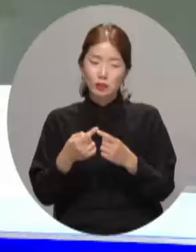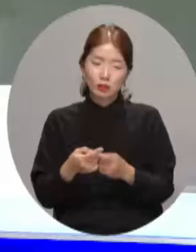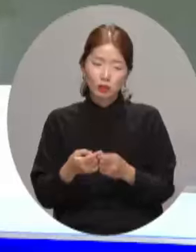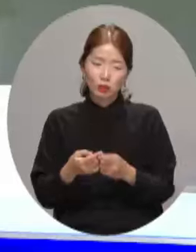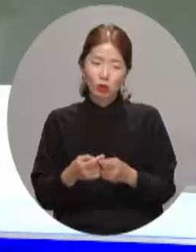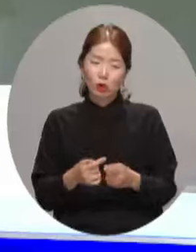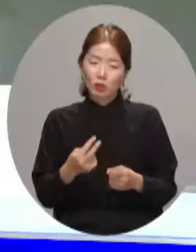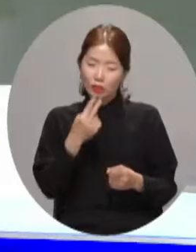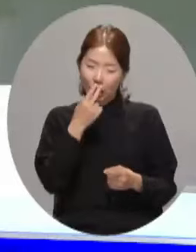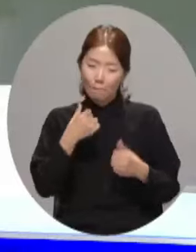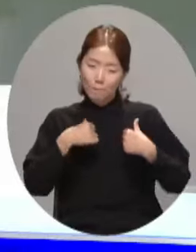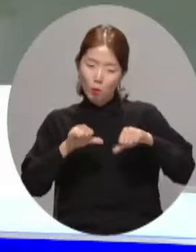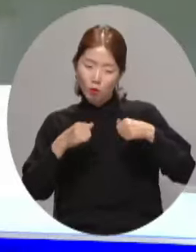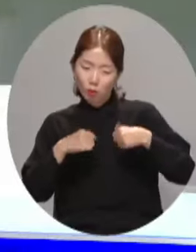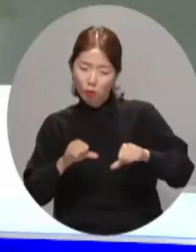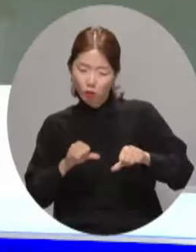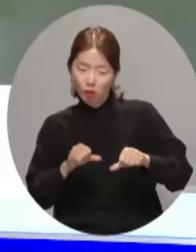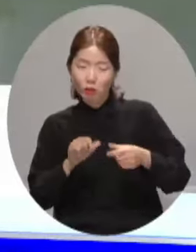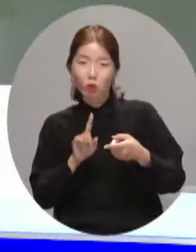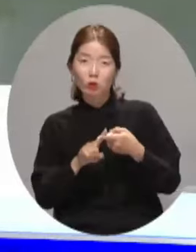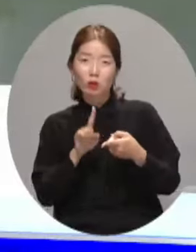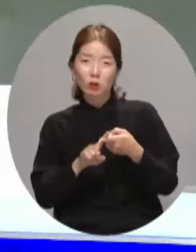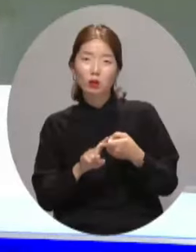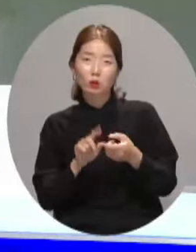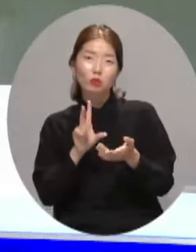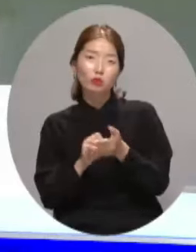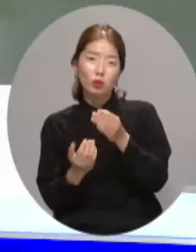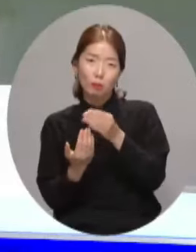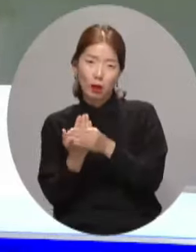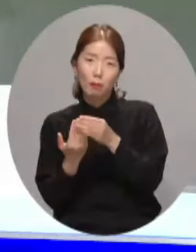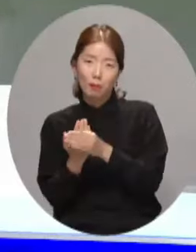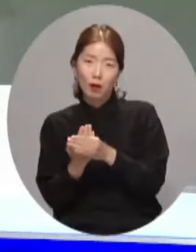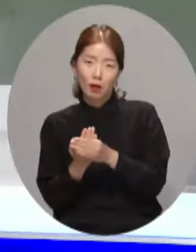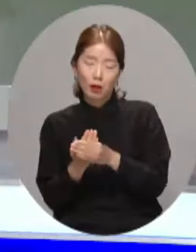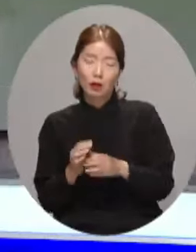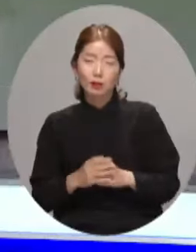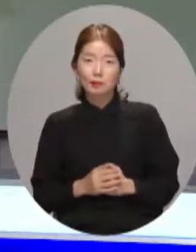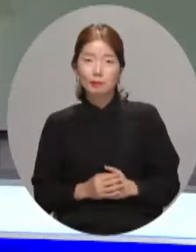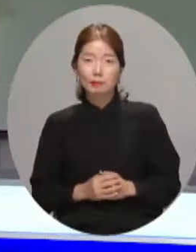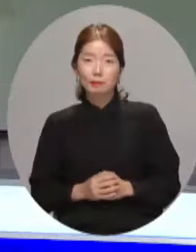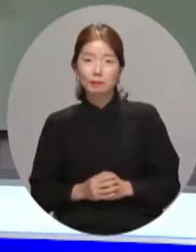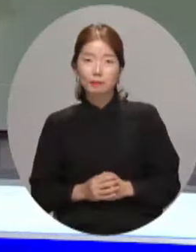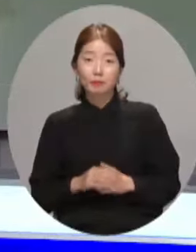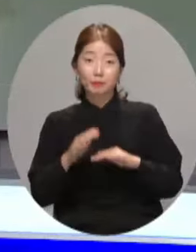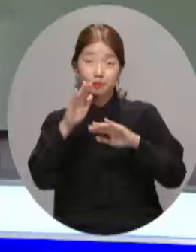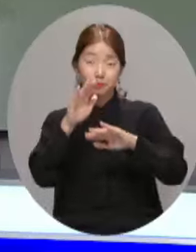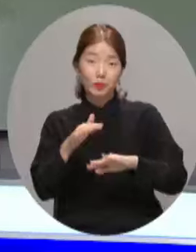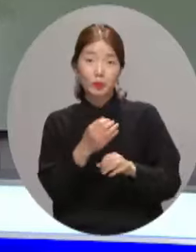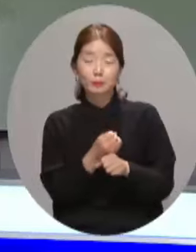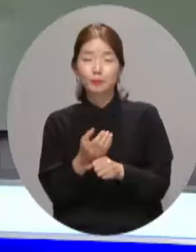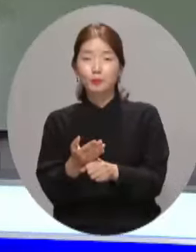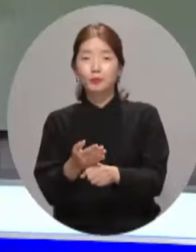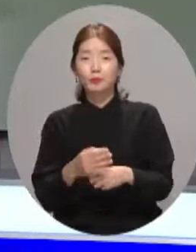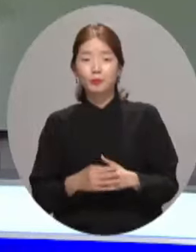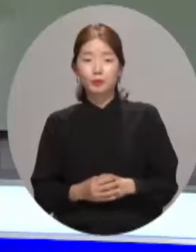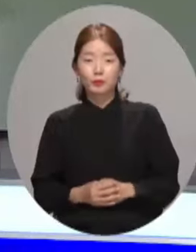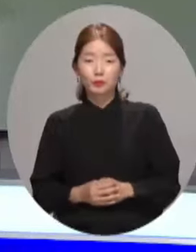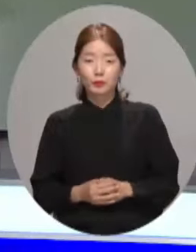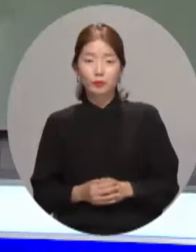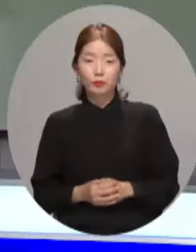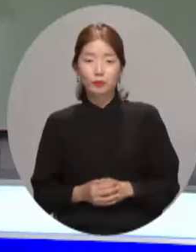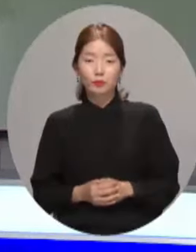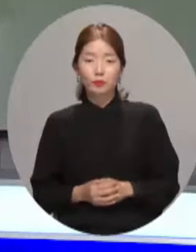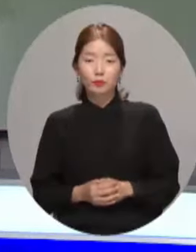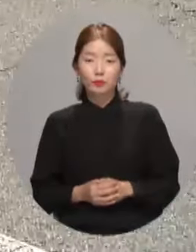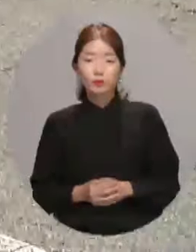생을 포기하는 일이 한 달이 멀다 하고 벌어지는 것이 우리들의 현실입니다. 전재용 기자입니다.